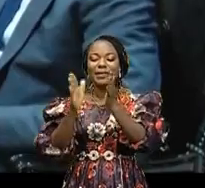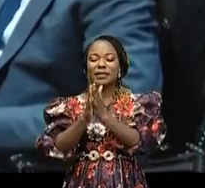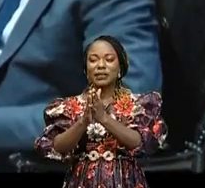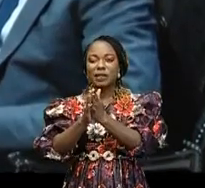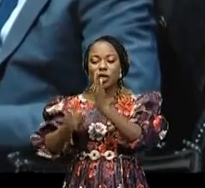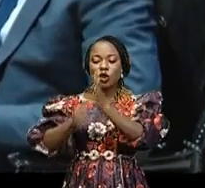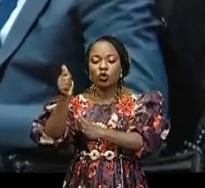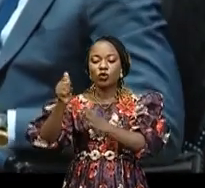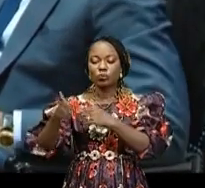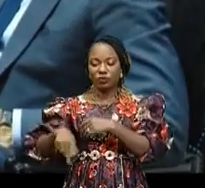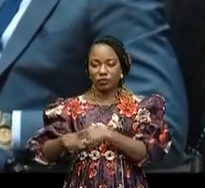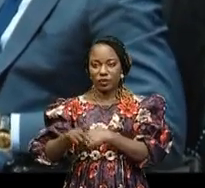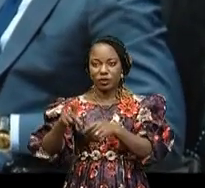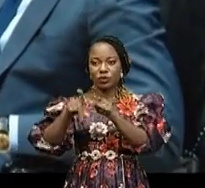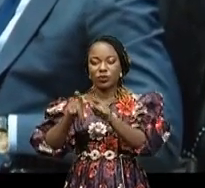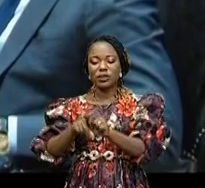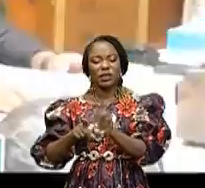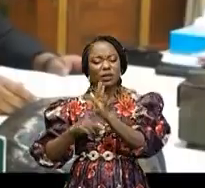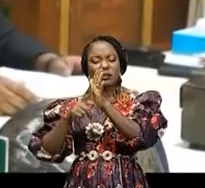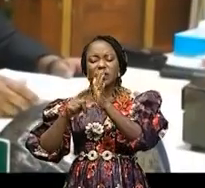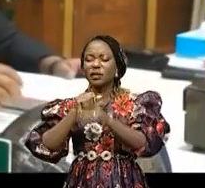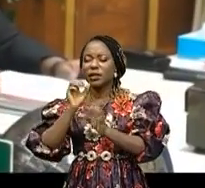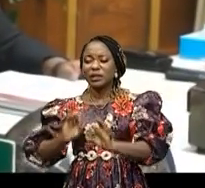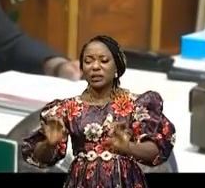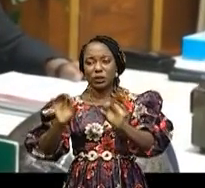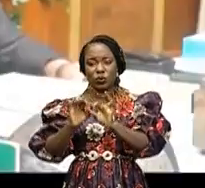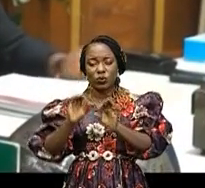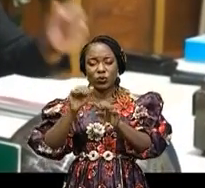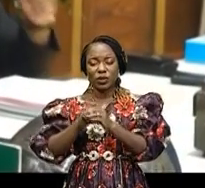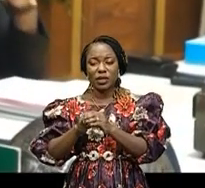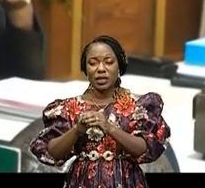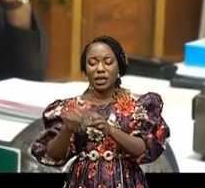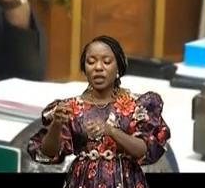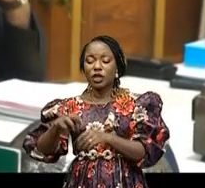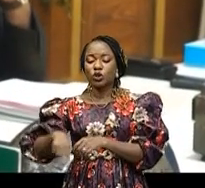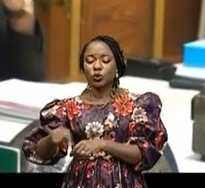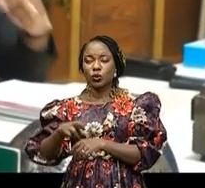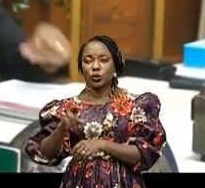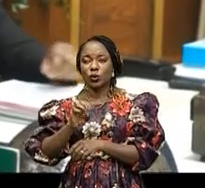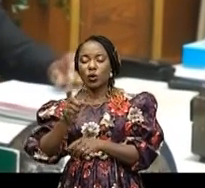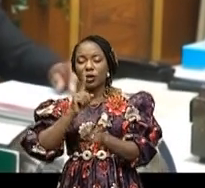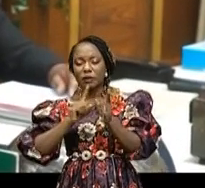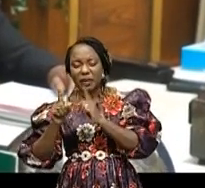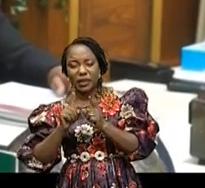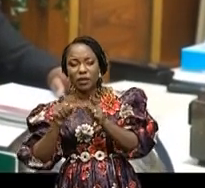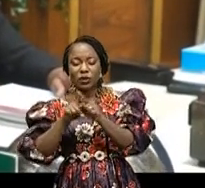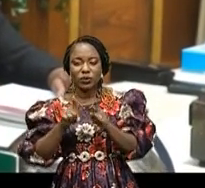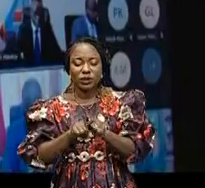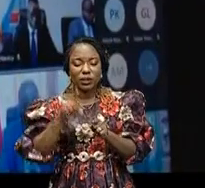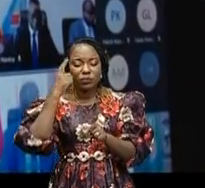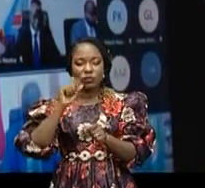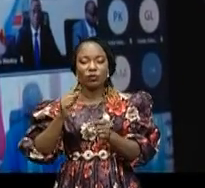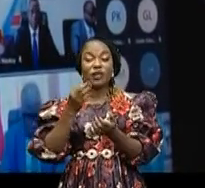rencontre notamment par le manque de représentation des banques dans les zones indiquées, du coût supplémentaire que génère le recours palliatif aux